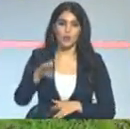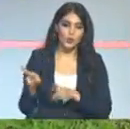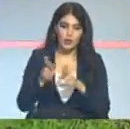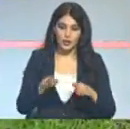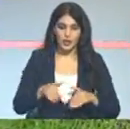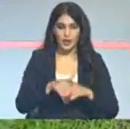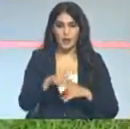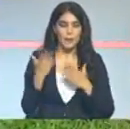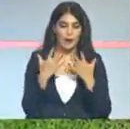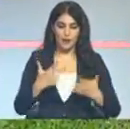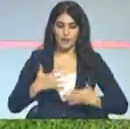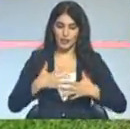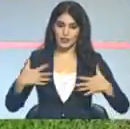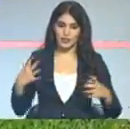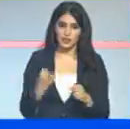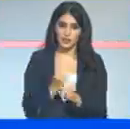معه فرحه النجاح